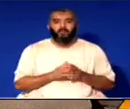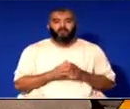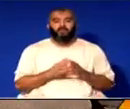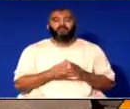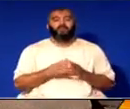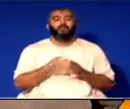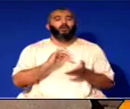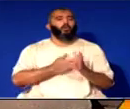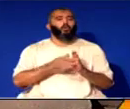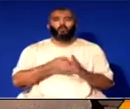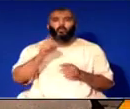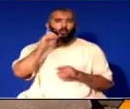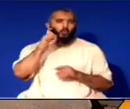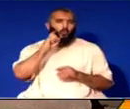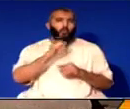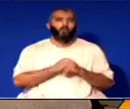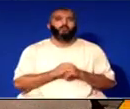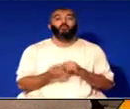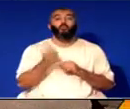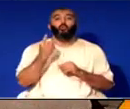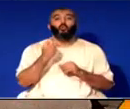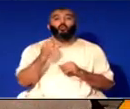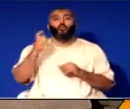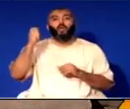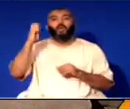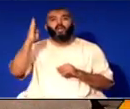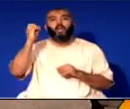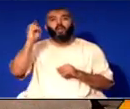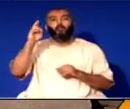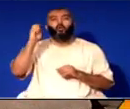السلام إلى جميع شيوخنا البرارة الكرام.